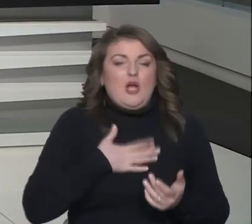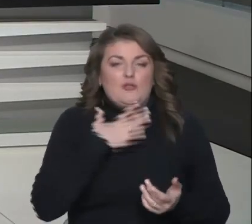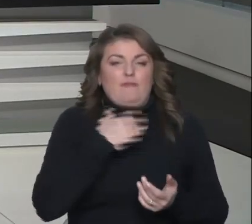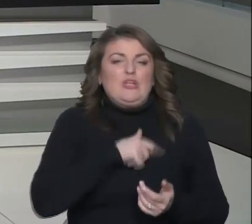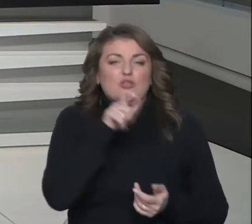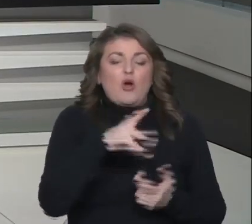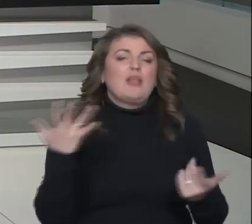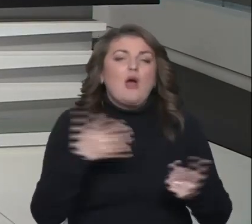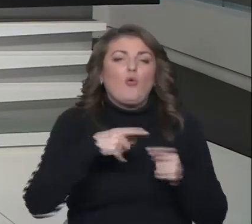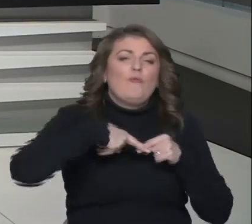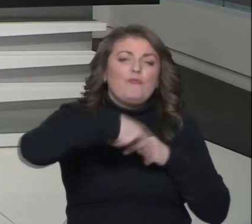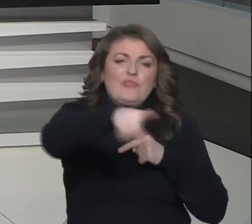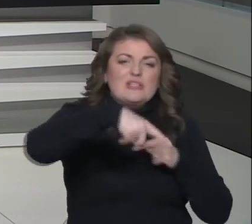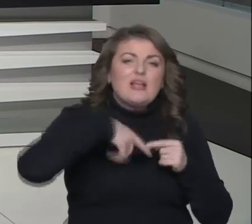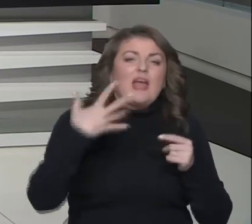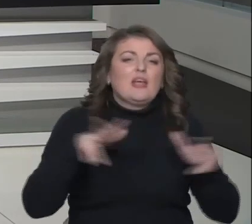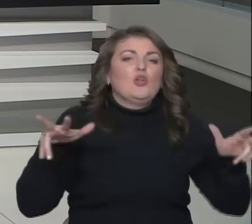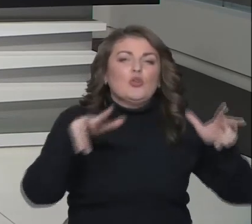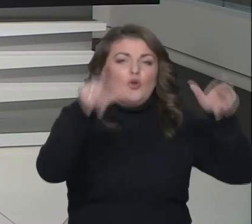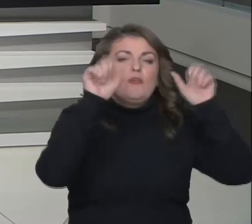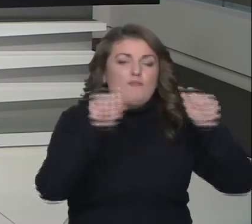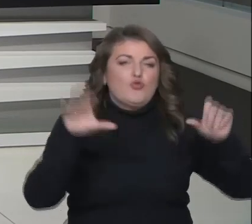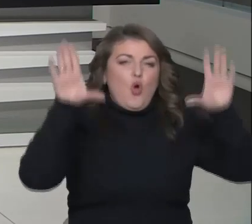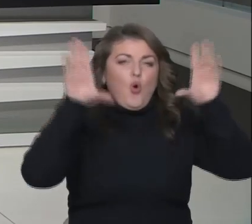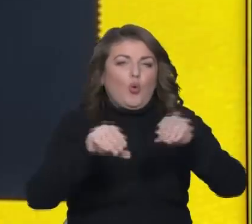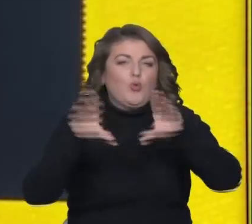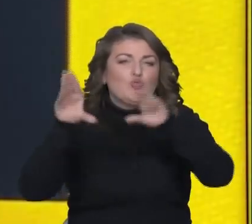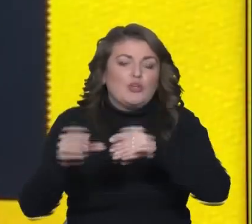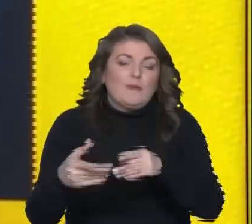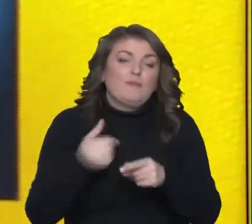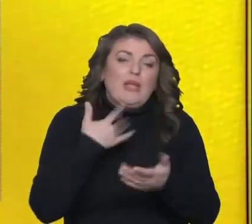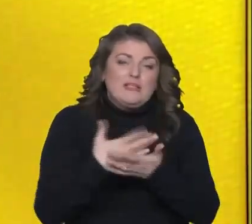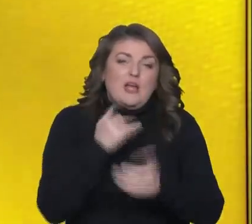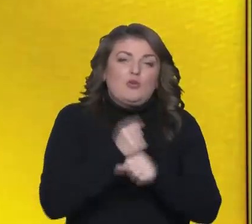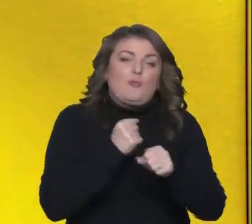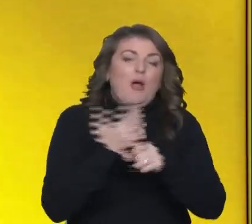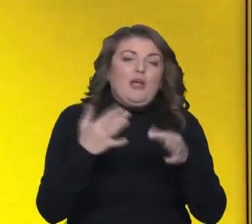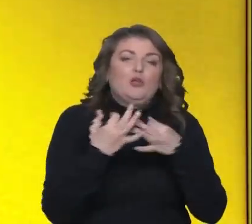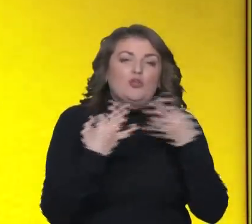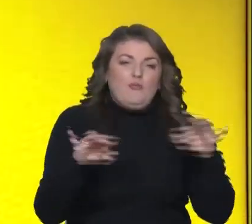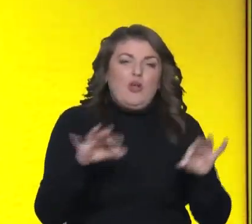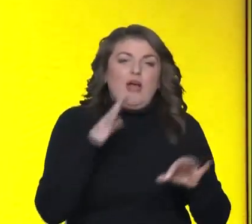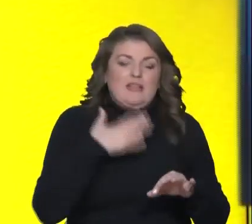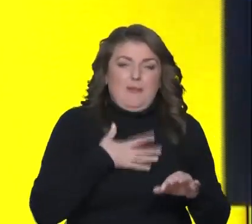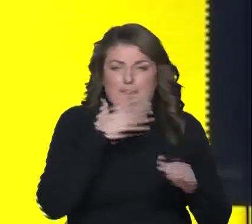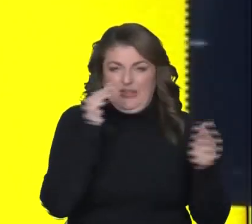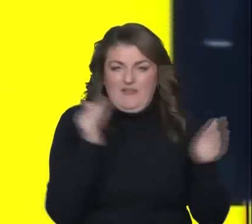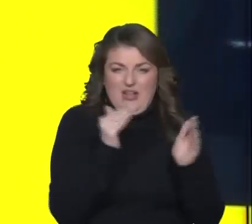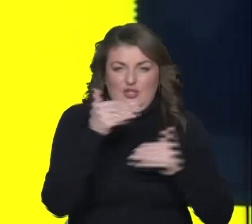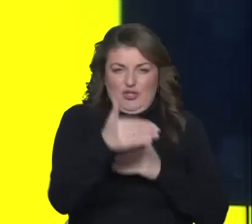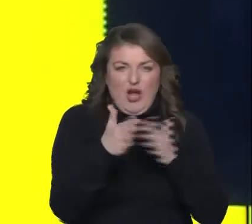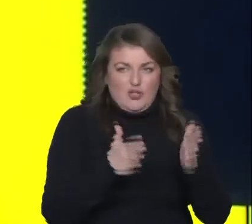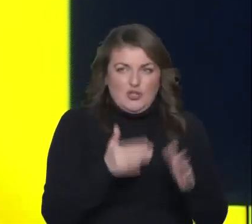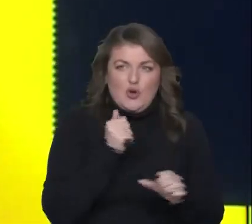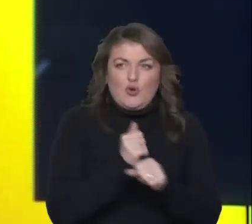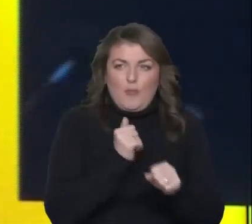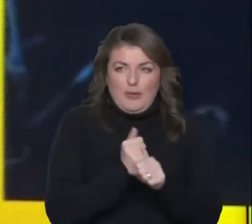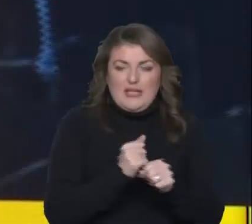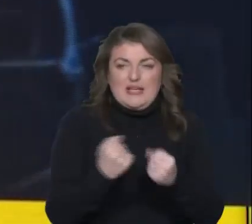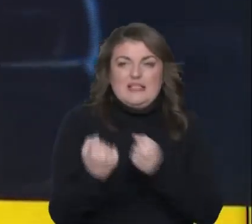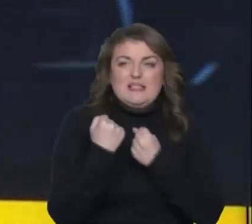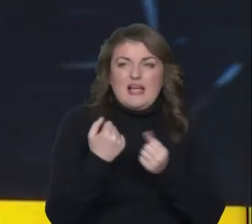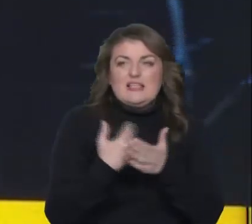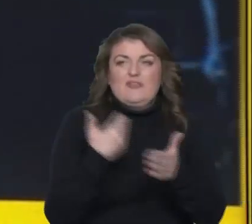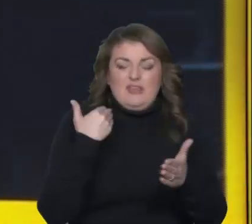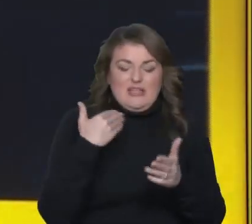На яку відстань, які дрони він може глушити? Ну, у нас є розробки, які дозволяють нам з невеликим ящичком робити захист